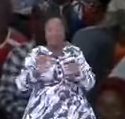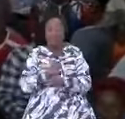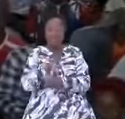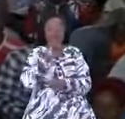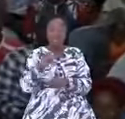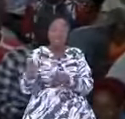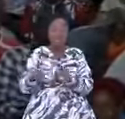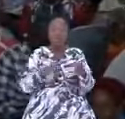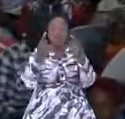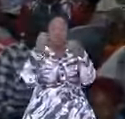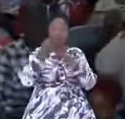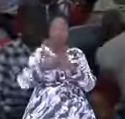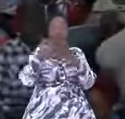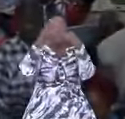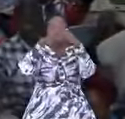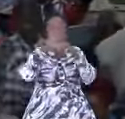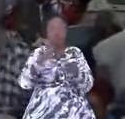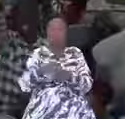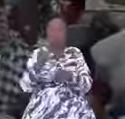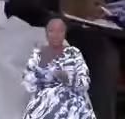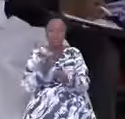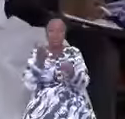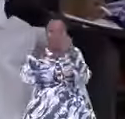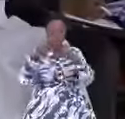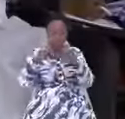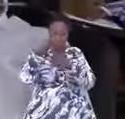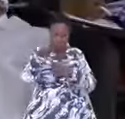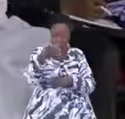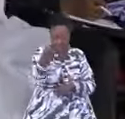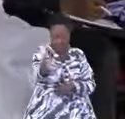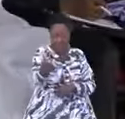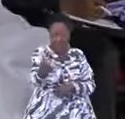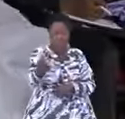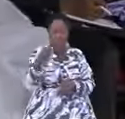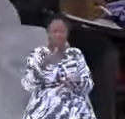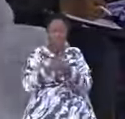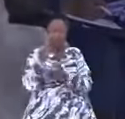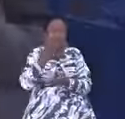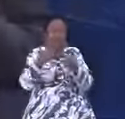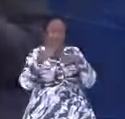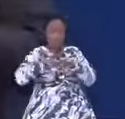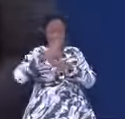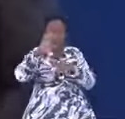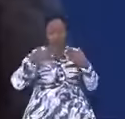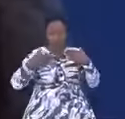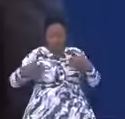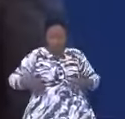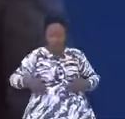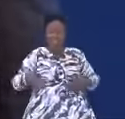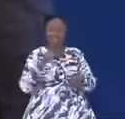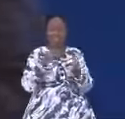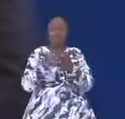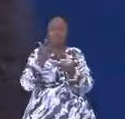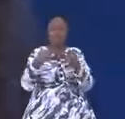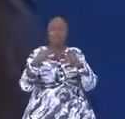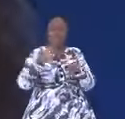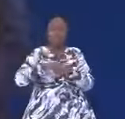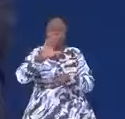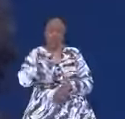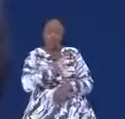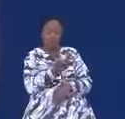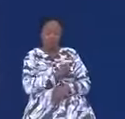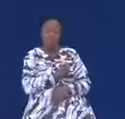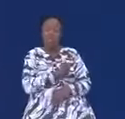à ta porte jamais l'avant atterri suis ton corps c'est mme lavoie a atterri dans ton âme alors dans le verset 8